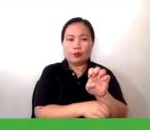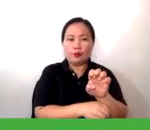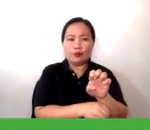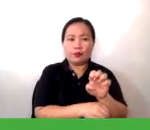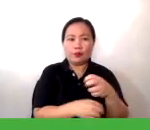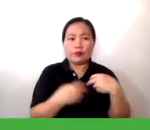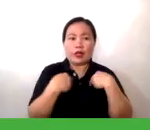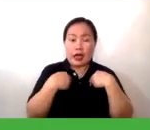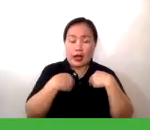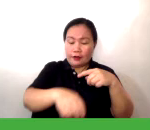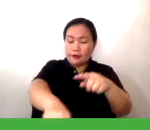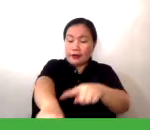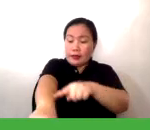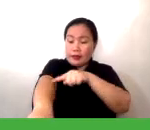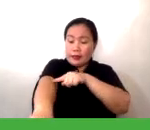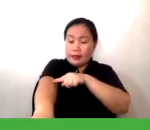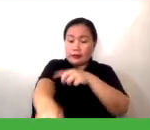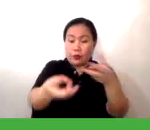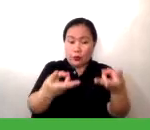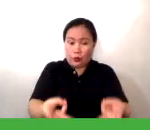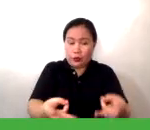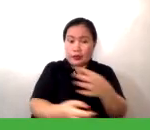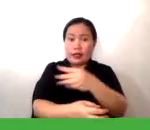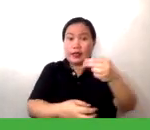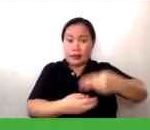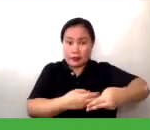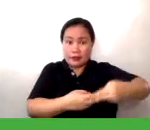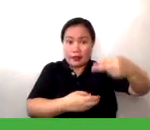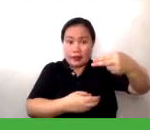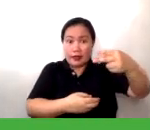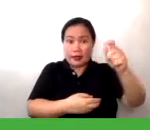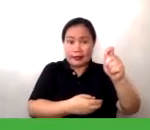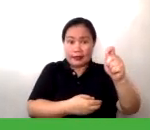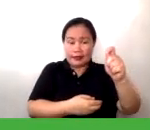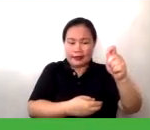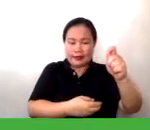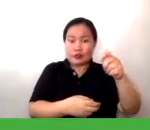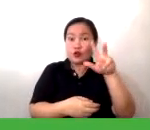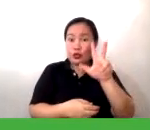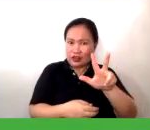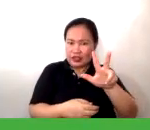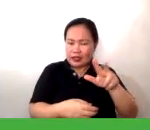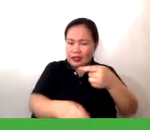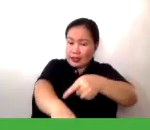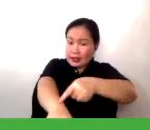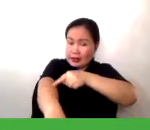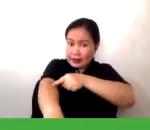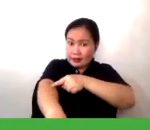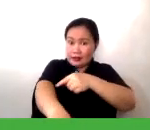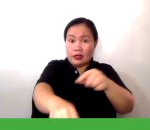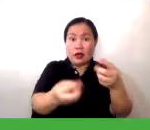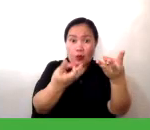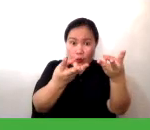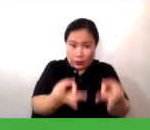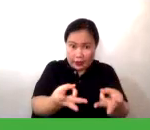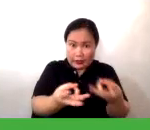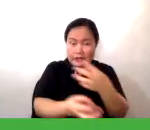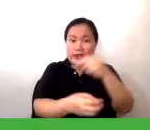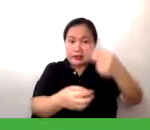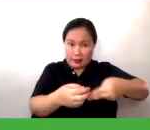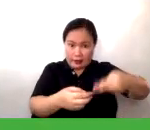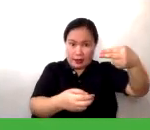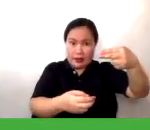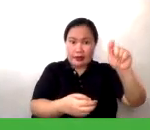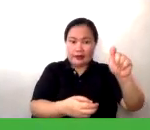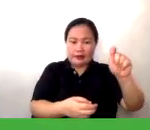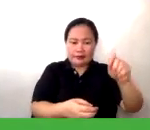ka ng length, width, and height. Okay? So, hindi na lang siya basta bote. So, volume po yun. Okay?